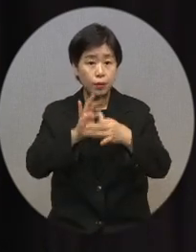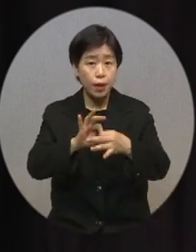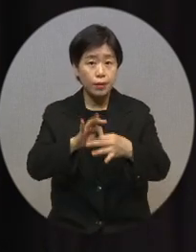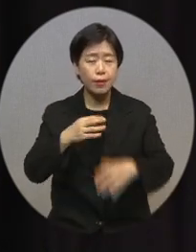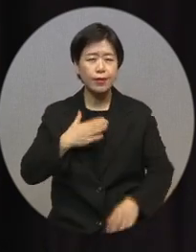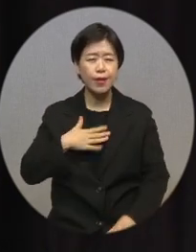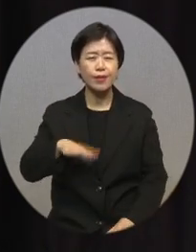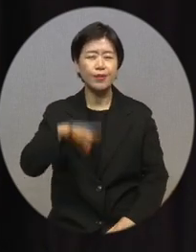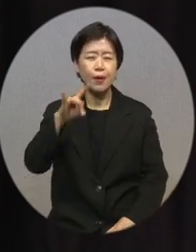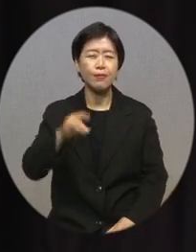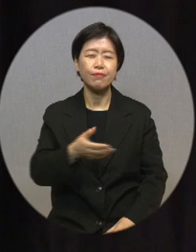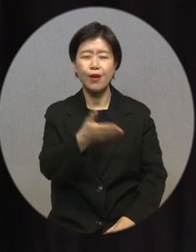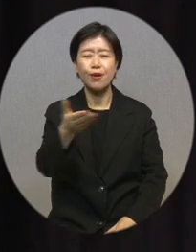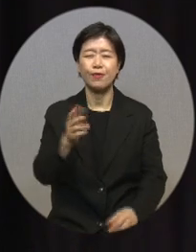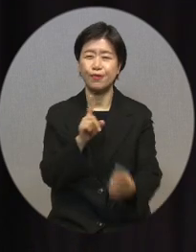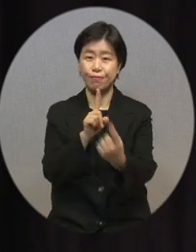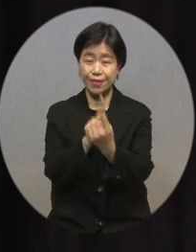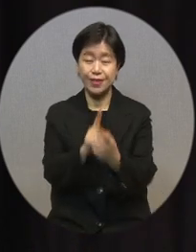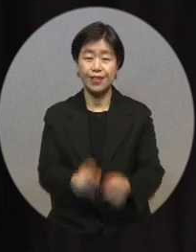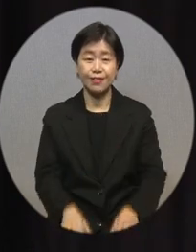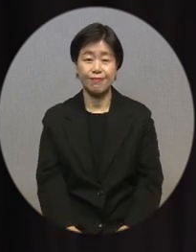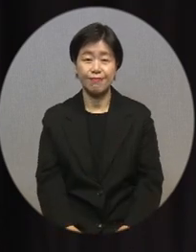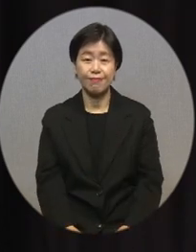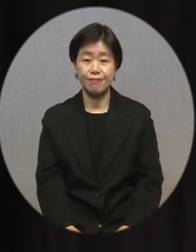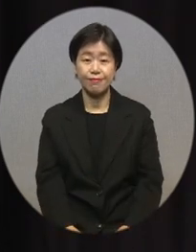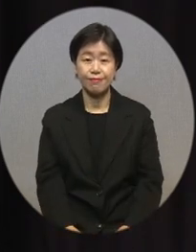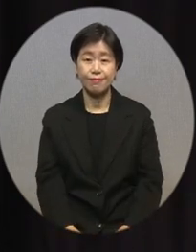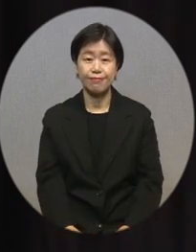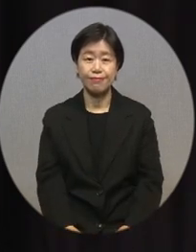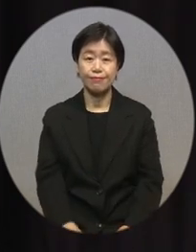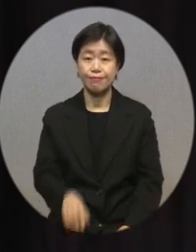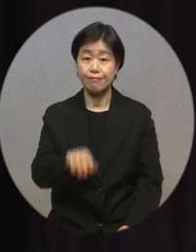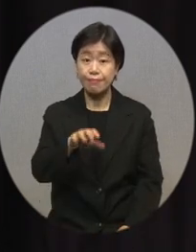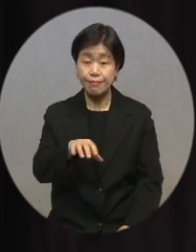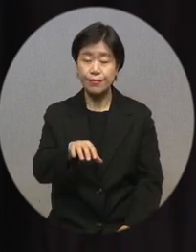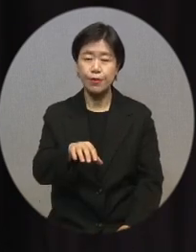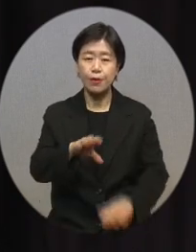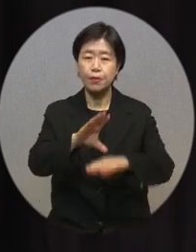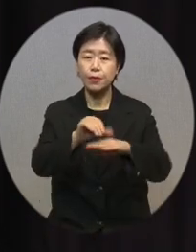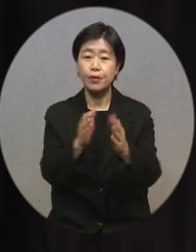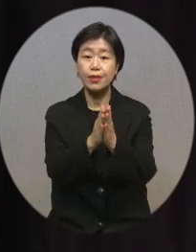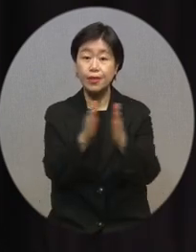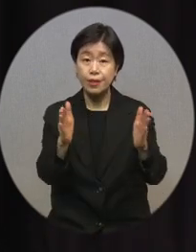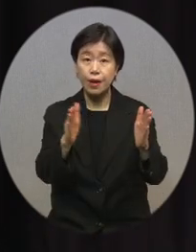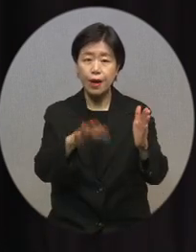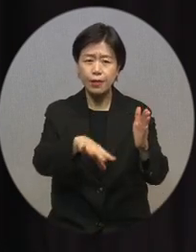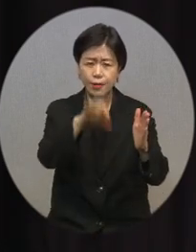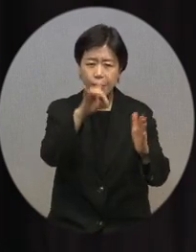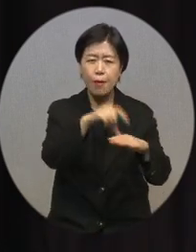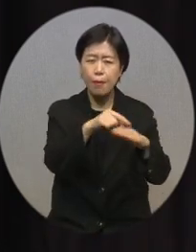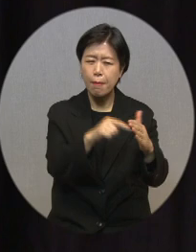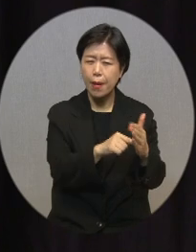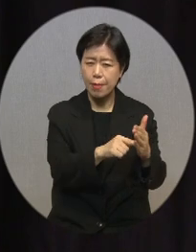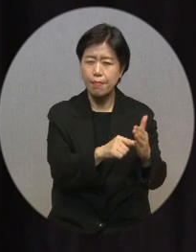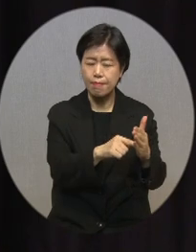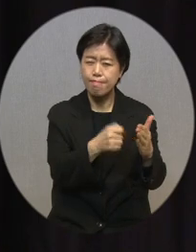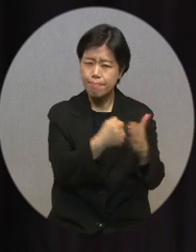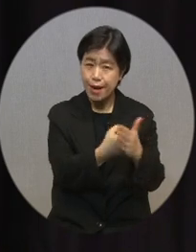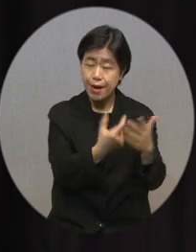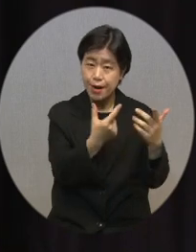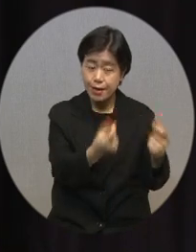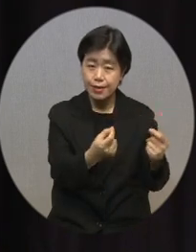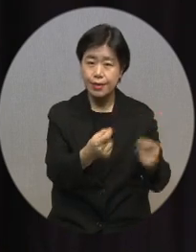것 같습니다. 신문고를 시작할 때 그 초심처럼 복지TV 시청자들이 궁금해하시고